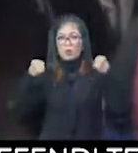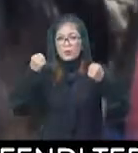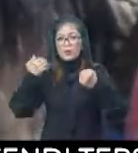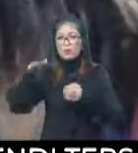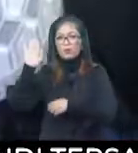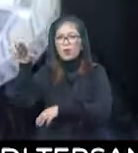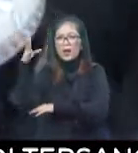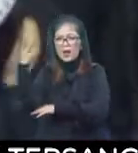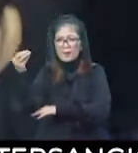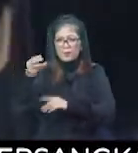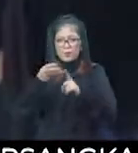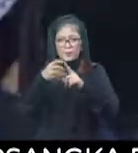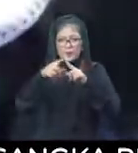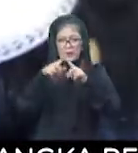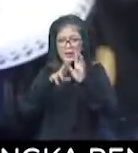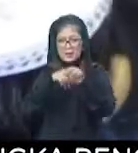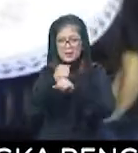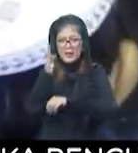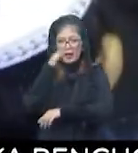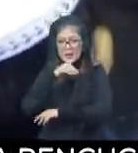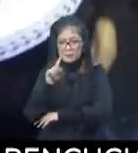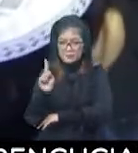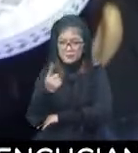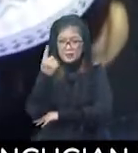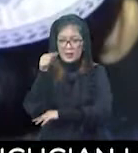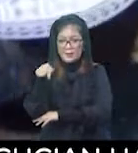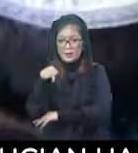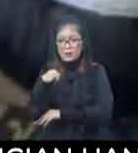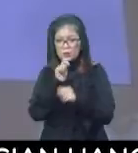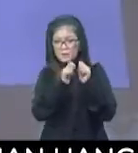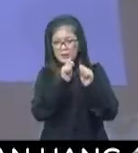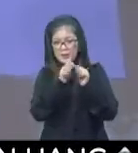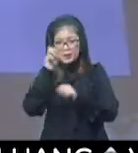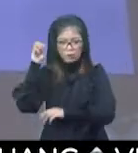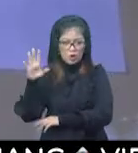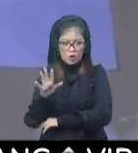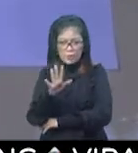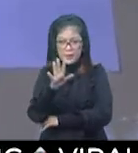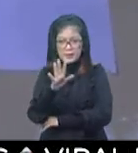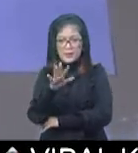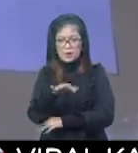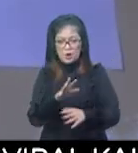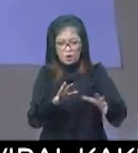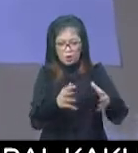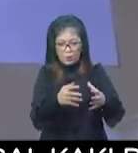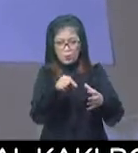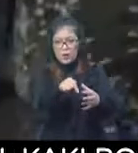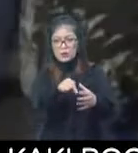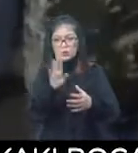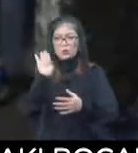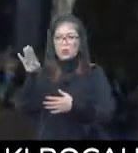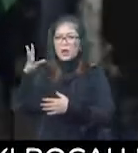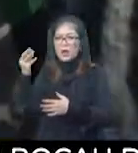Batang, Jawa Tengah di hari pertama Ramadan. Namun tak disangka, rombongan pemudik tak selamat sampai ke kampung halaman